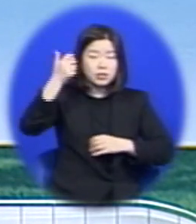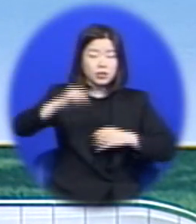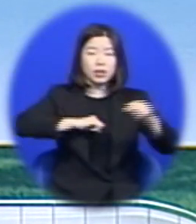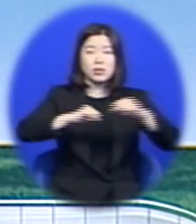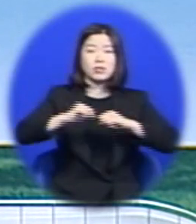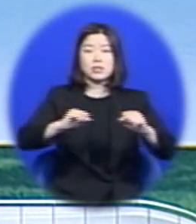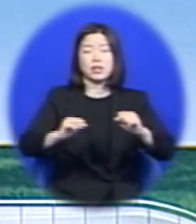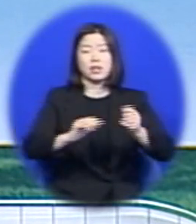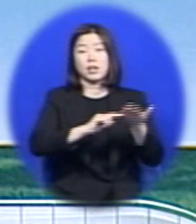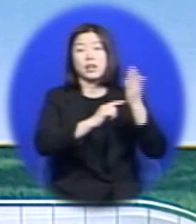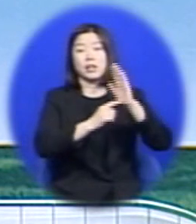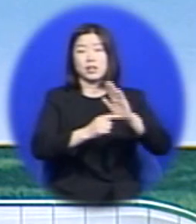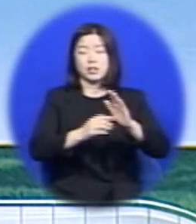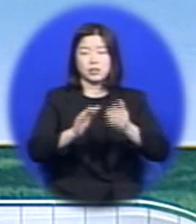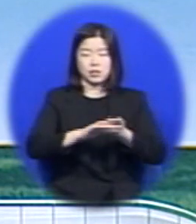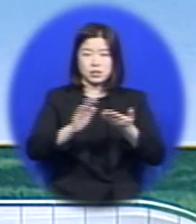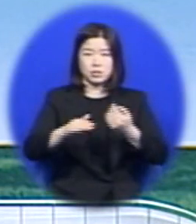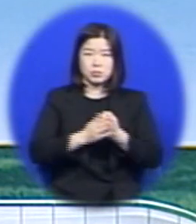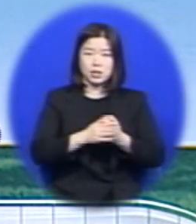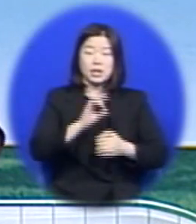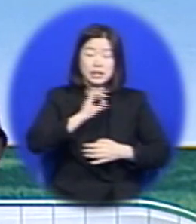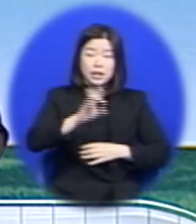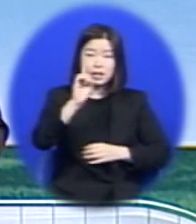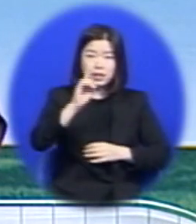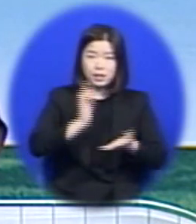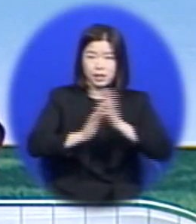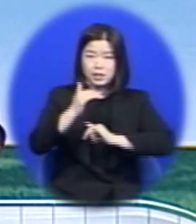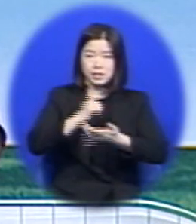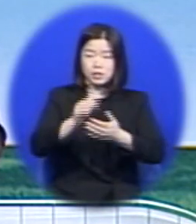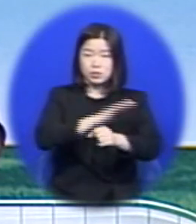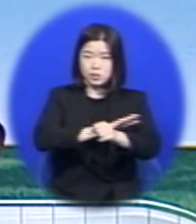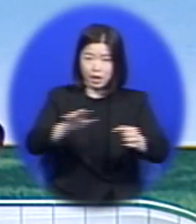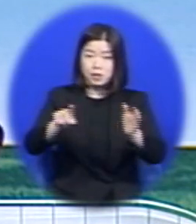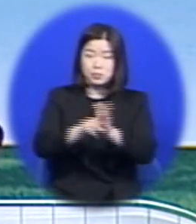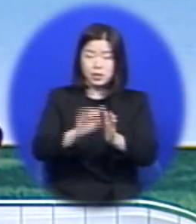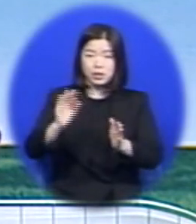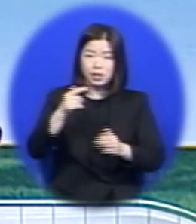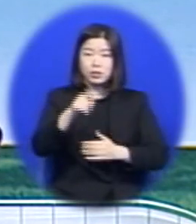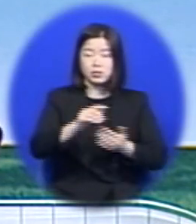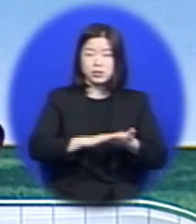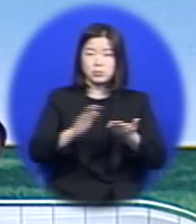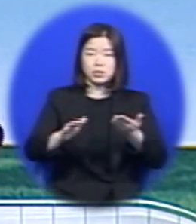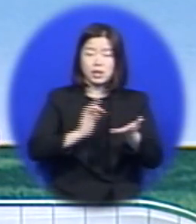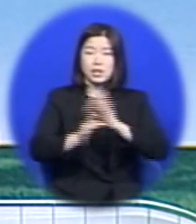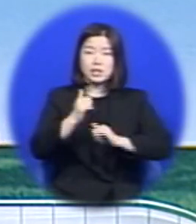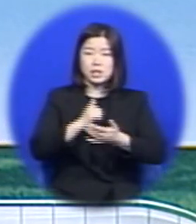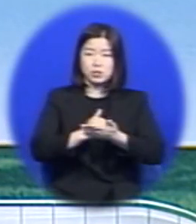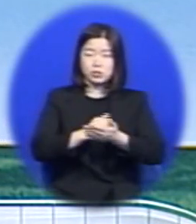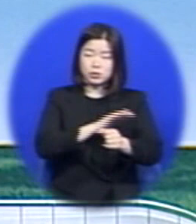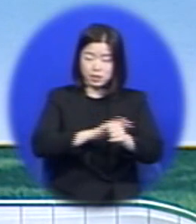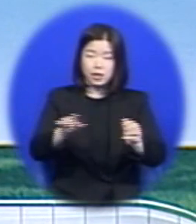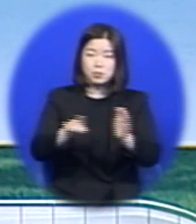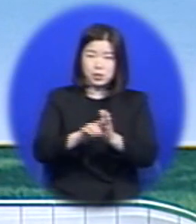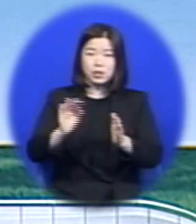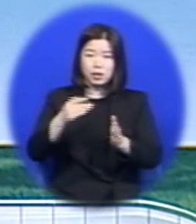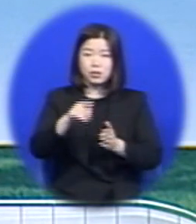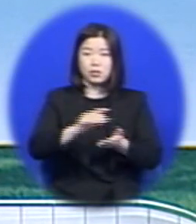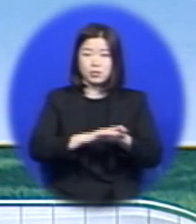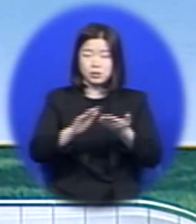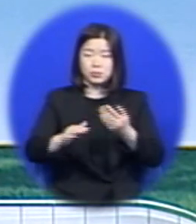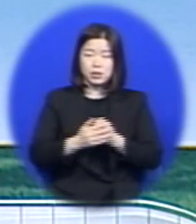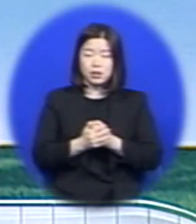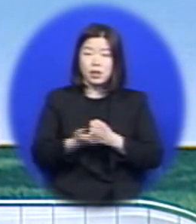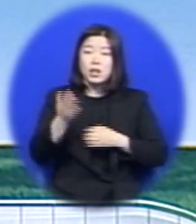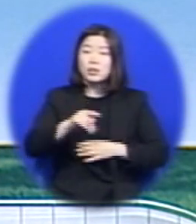일어났습니다. 그들은 단 하나 예수를 잘 믿게 된 것뿐입니다. 예수를 잘 믿게 된 거예요.